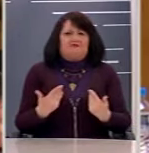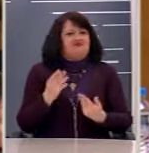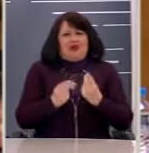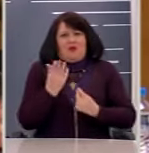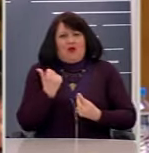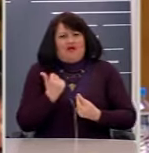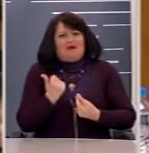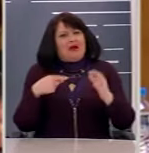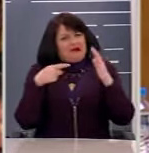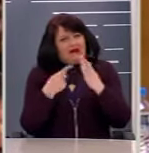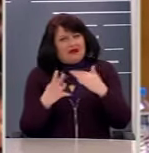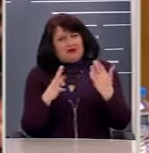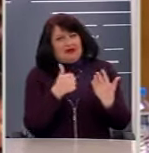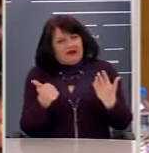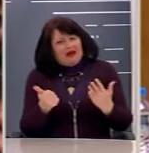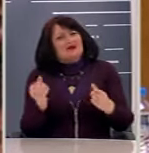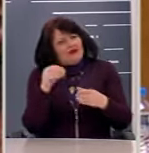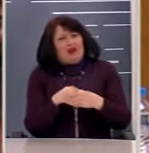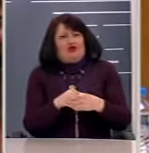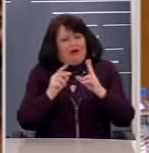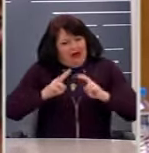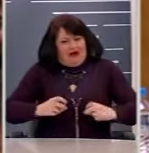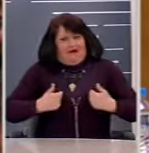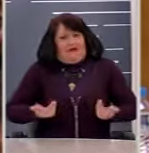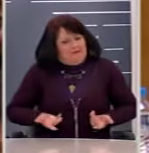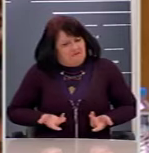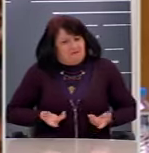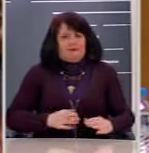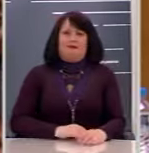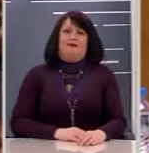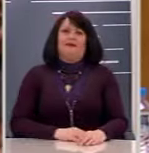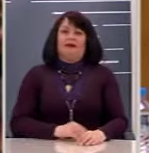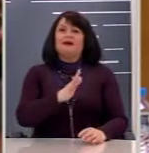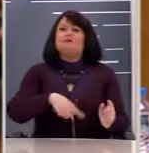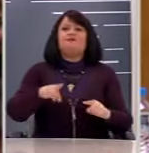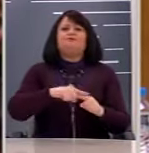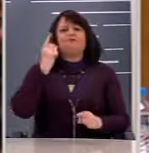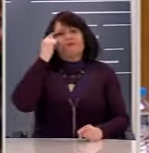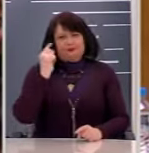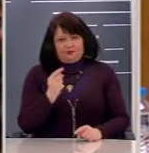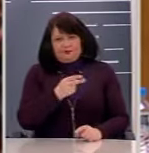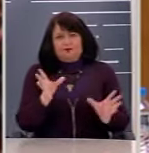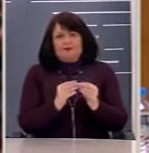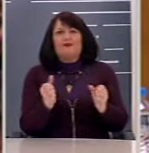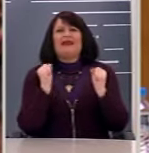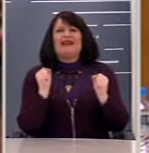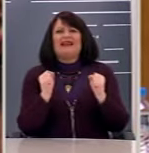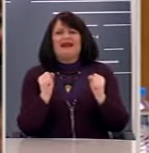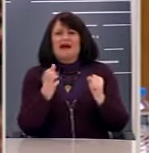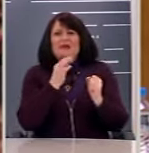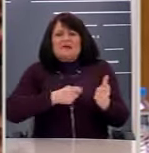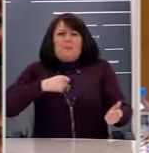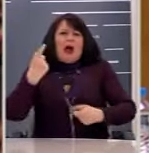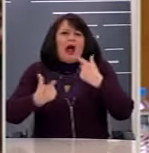Κύριε Πρόεδρε, υπάρχει Έλληνας που δεν αντιλαμβάνεται ότι στην υγεία έγιναν τα μεγάλα πάρτι?